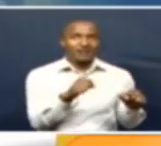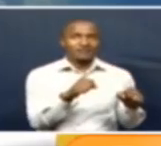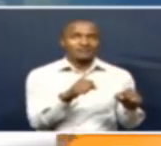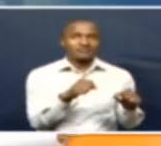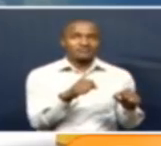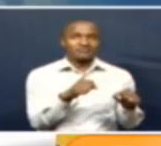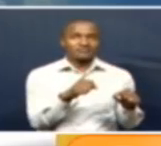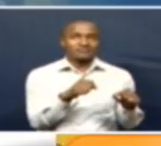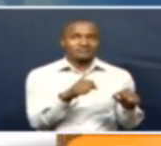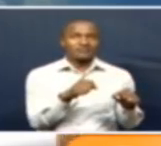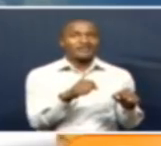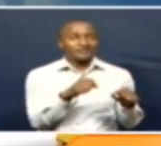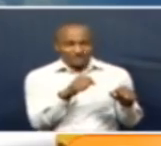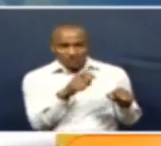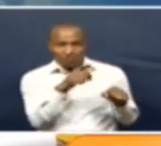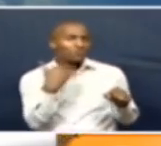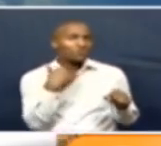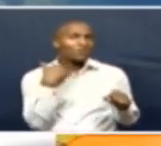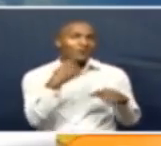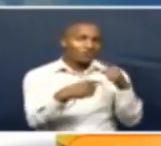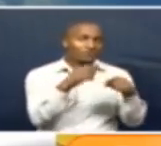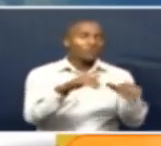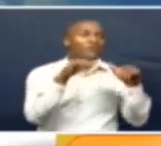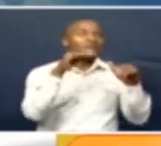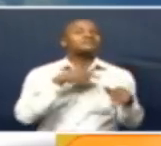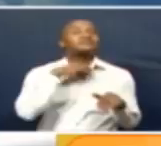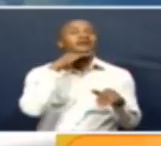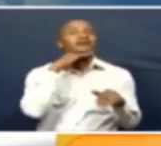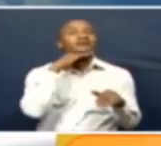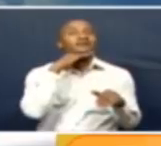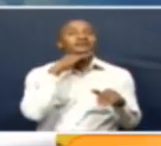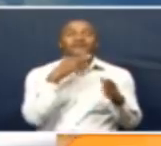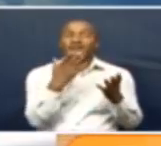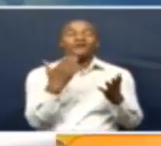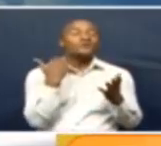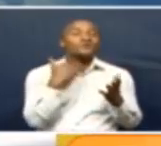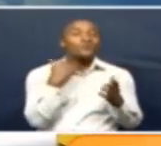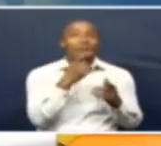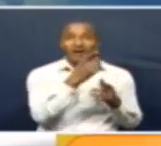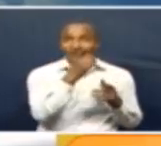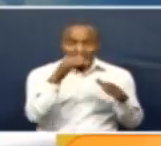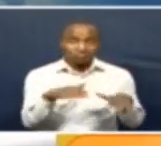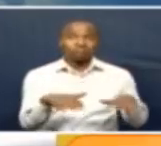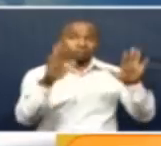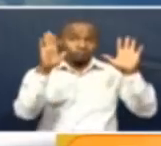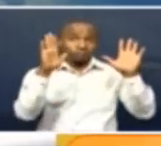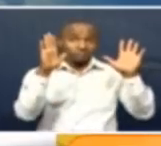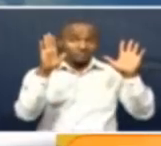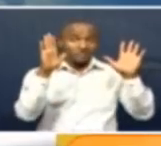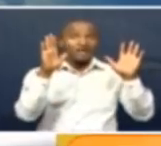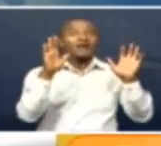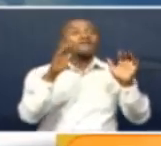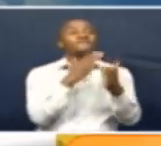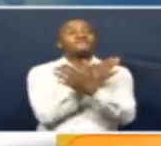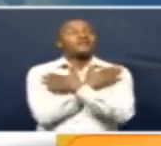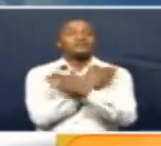either ukae ukifanya uharifu ukingoja kukufa. Hakuna mwizi anakufanga hata kama ameserenda, hakuna rafiki,